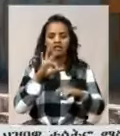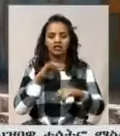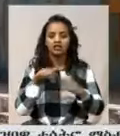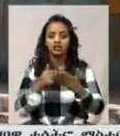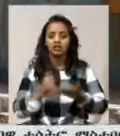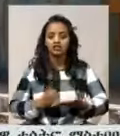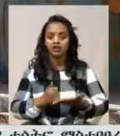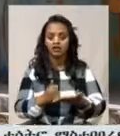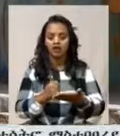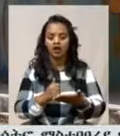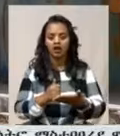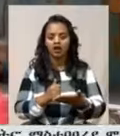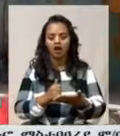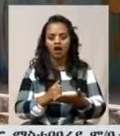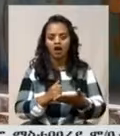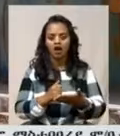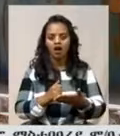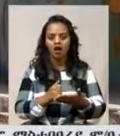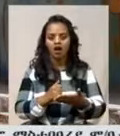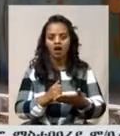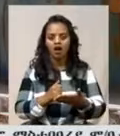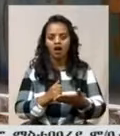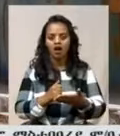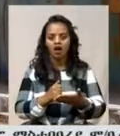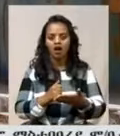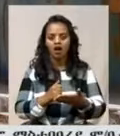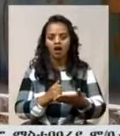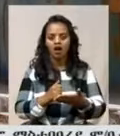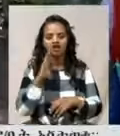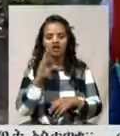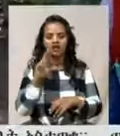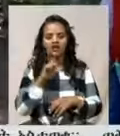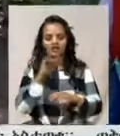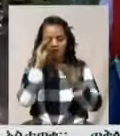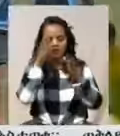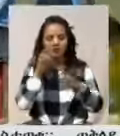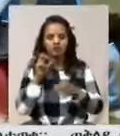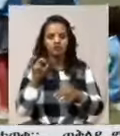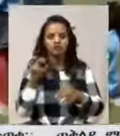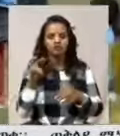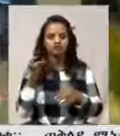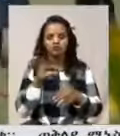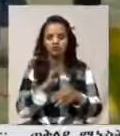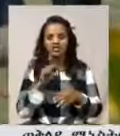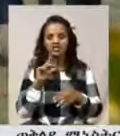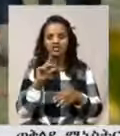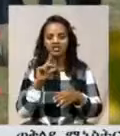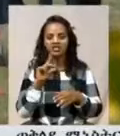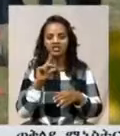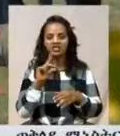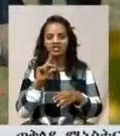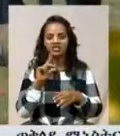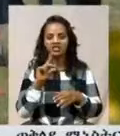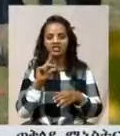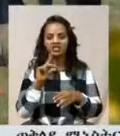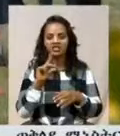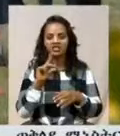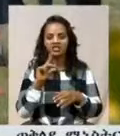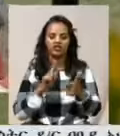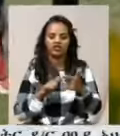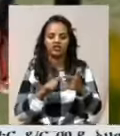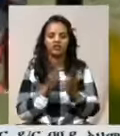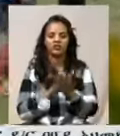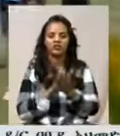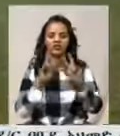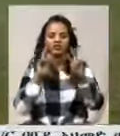ስለሚረዳ አባይ ለኔ ኩራቴ ነው። አቶ ፋሪስ ኃይሌና መምህር ቢኒያም ወንድሙ የሰንሻይን አንደኛ ደረጃና ሁለተኛ ሳይክል ትምህርት ቤት